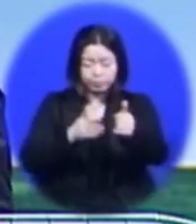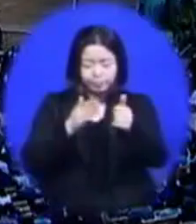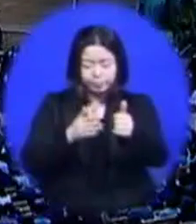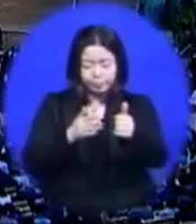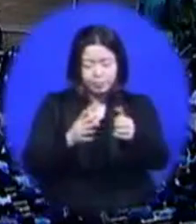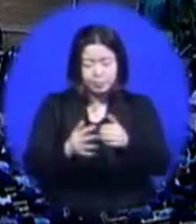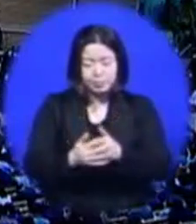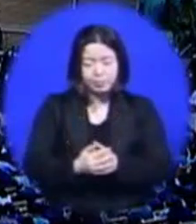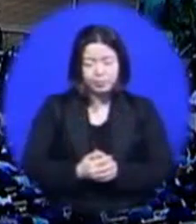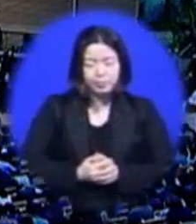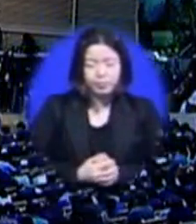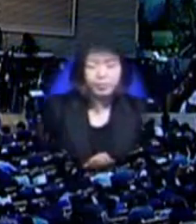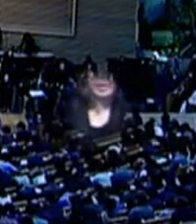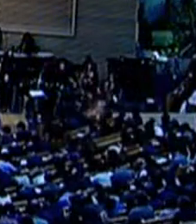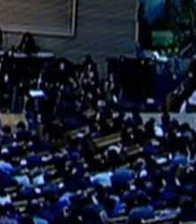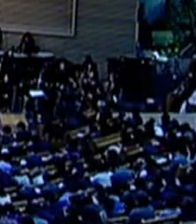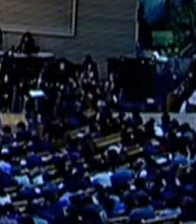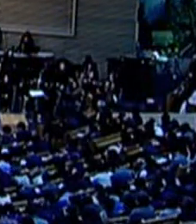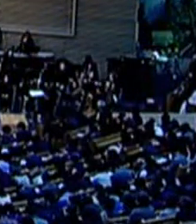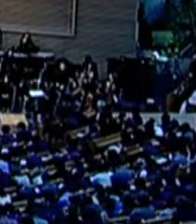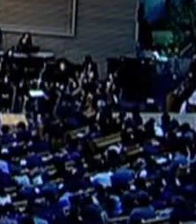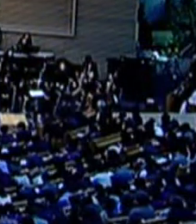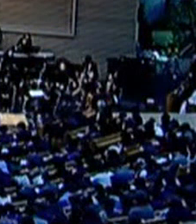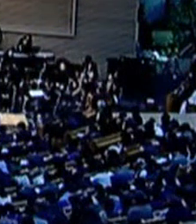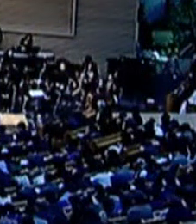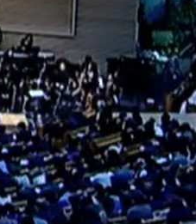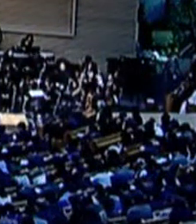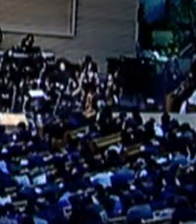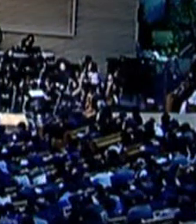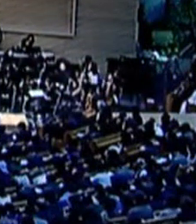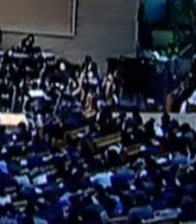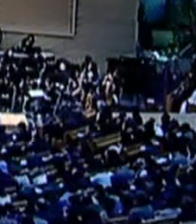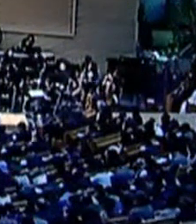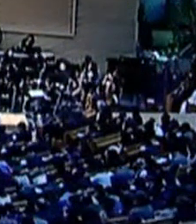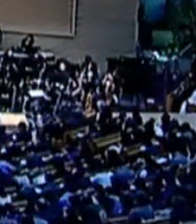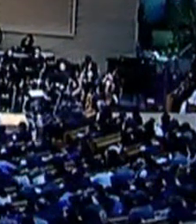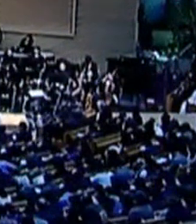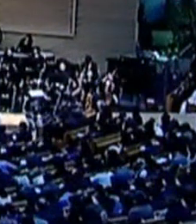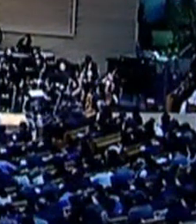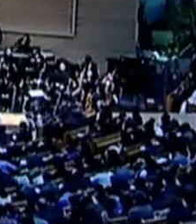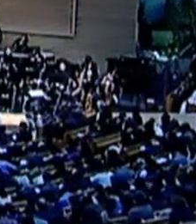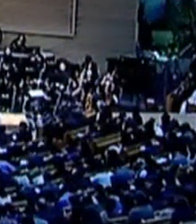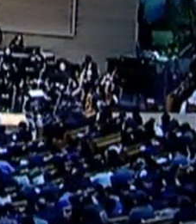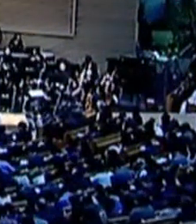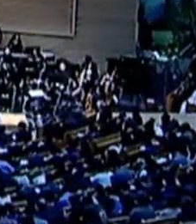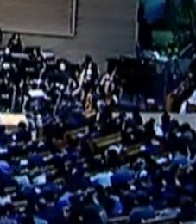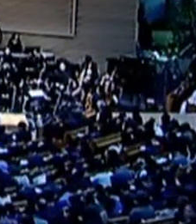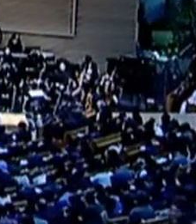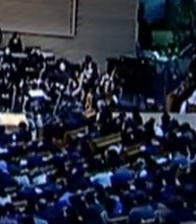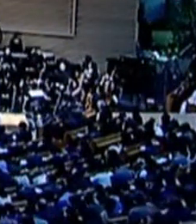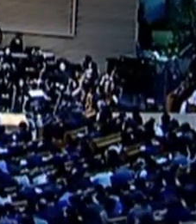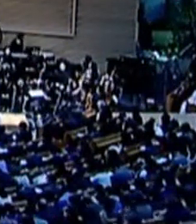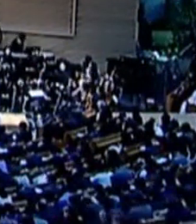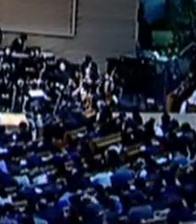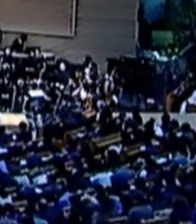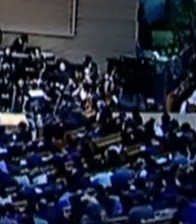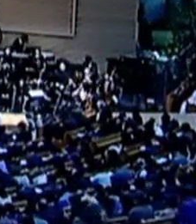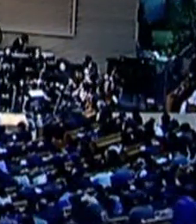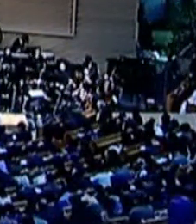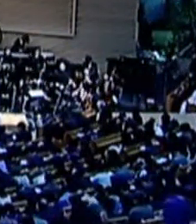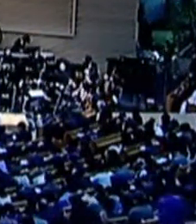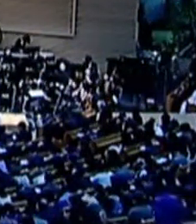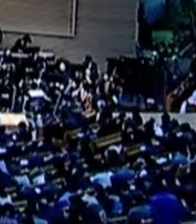사랑이 충만하신 하나님, 놀라우신 하나님의 은혜를 감사하며 하나님 찬양합니다. 오늘도 사랑하는 성도들